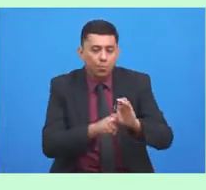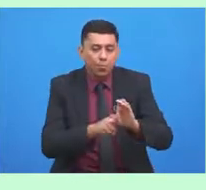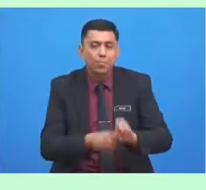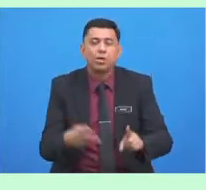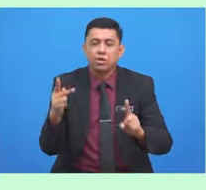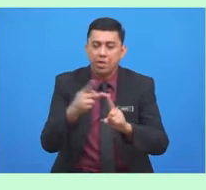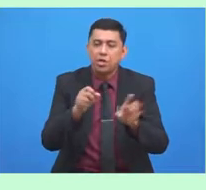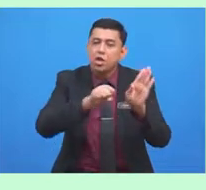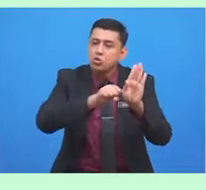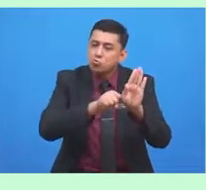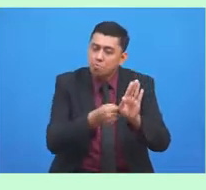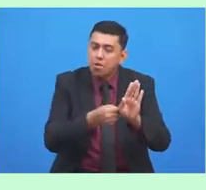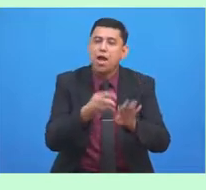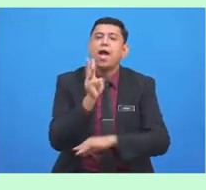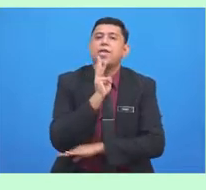sumber air.